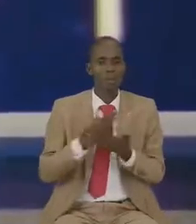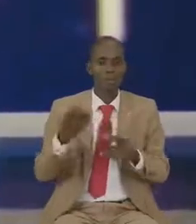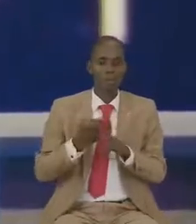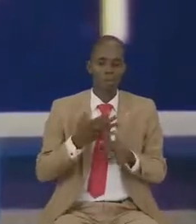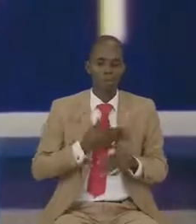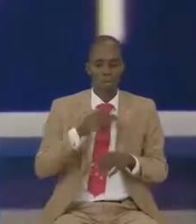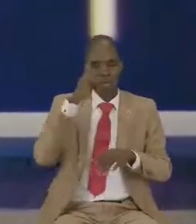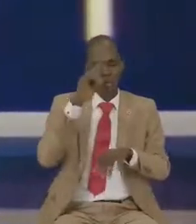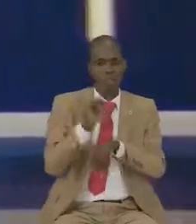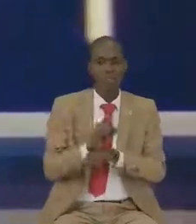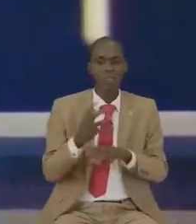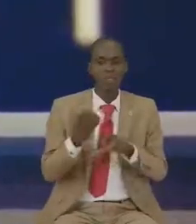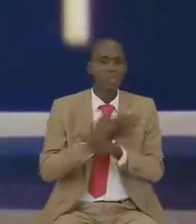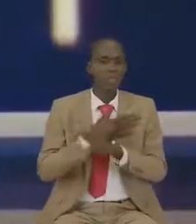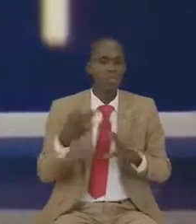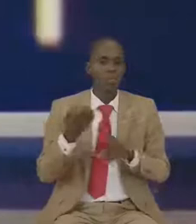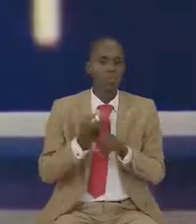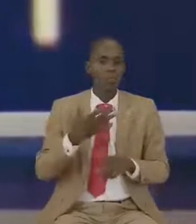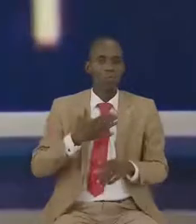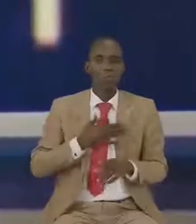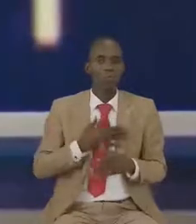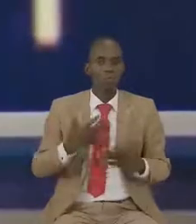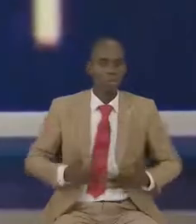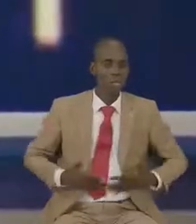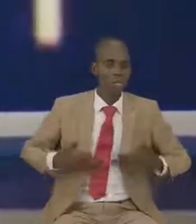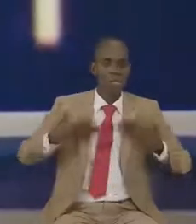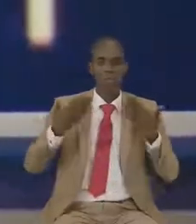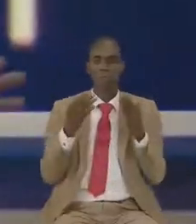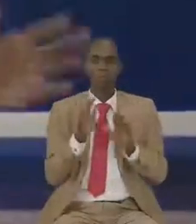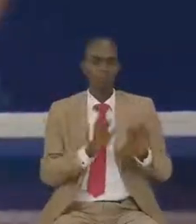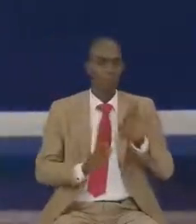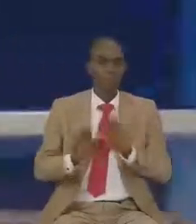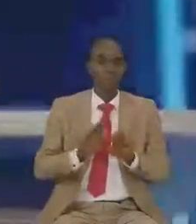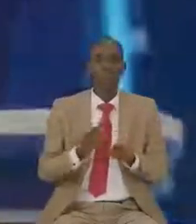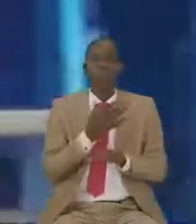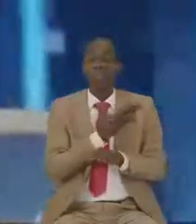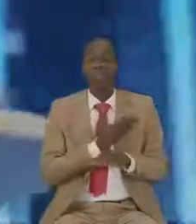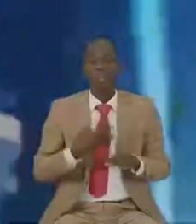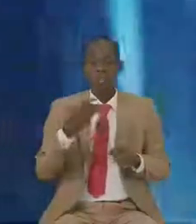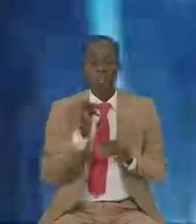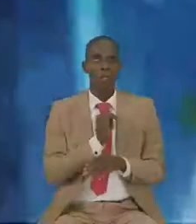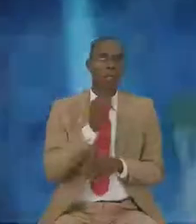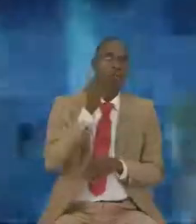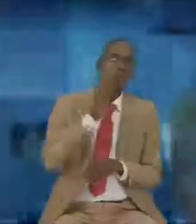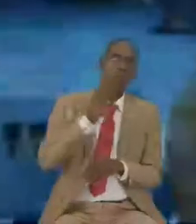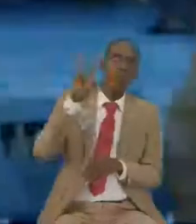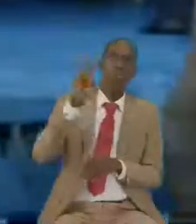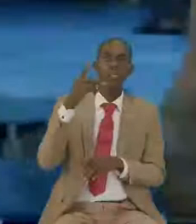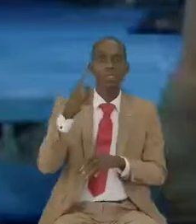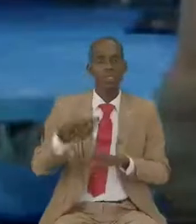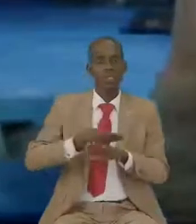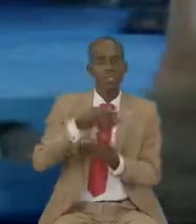mon habitude, mes péchés ôtés de mon style de vie. Je regarde l'agneau de